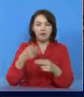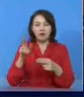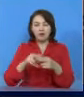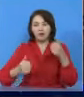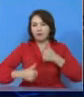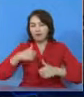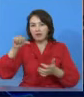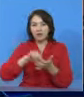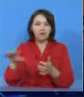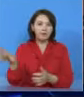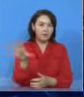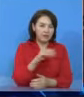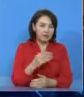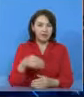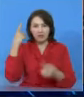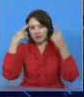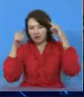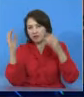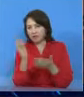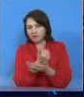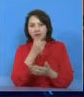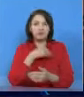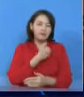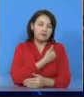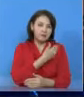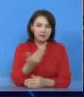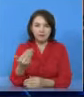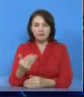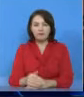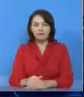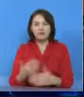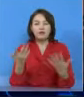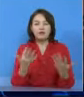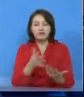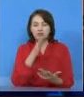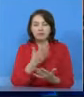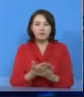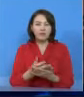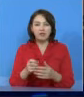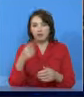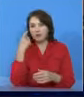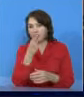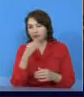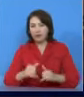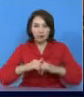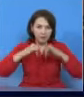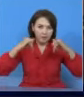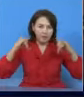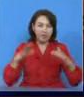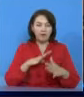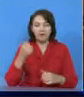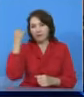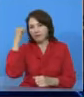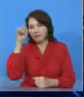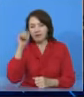байқауға қатысушылардың барлығына шығармашылық табыс тілеймін. Қашанда болсын қайнар көздің, рухтың,